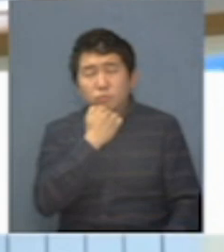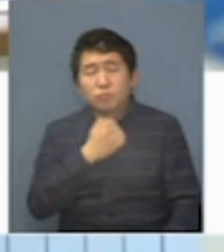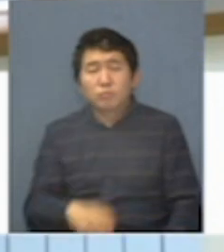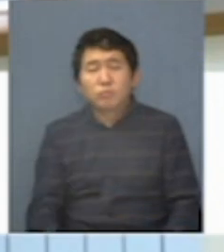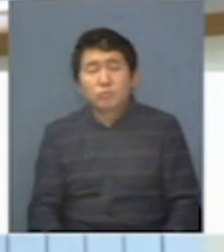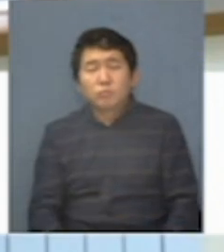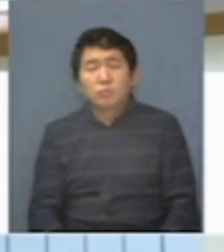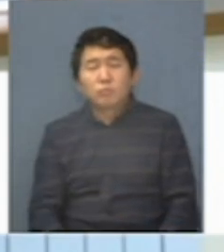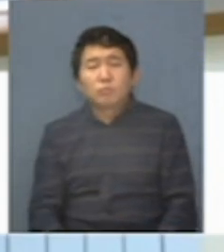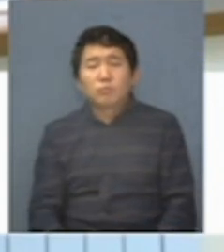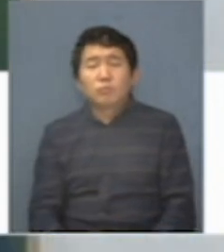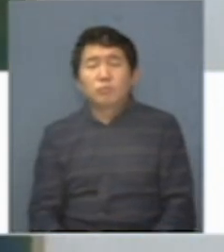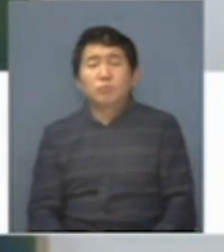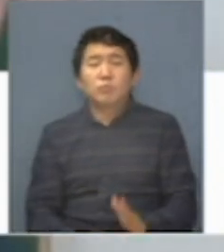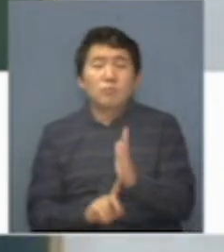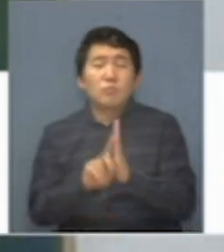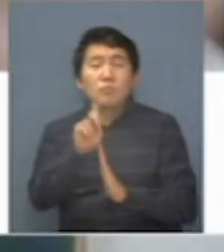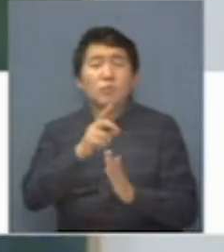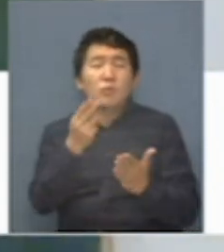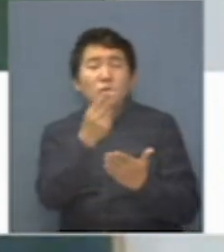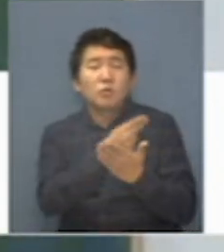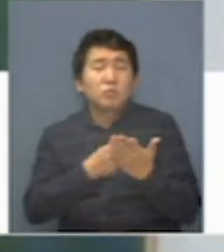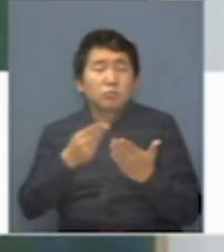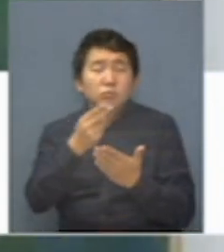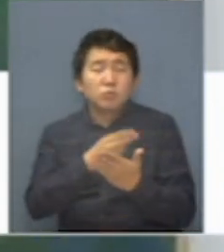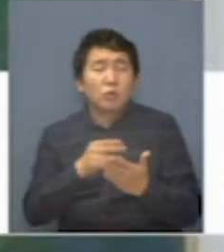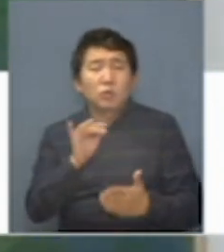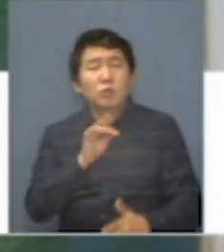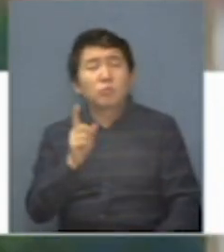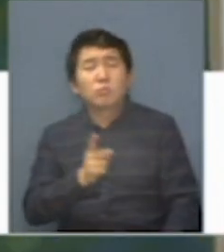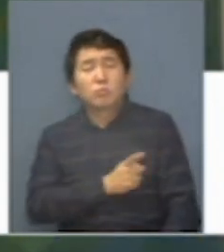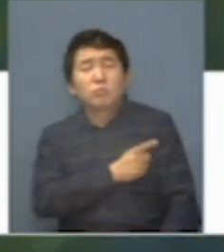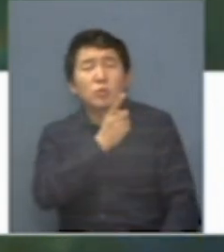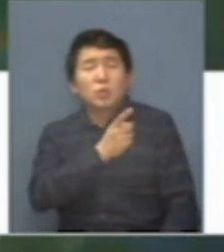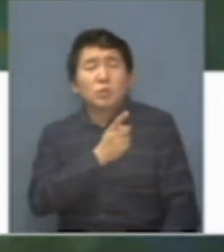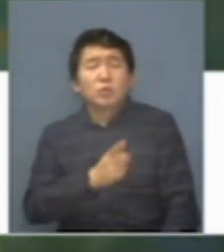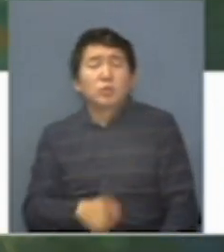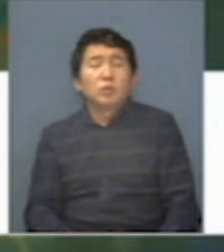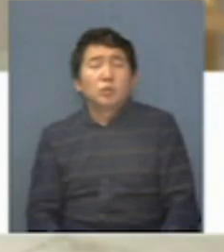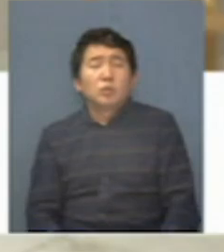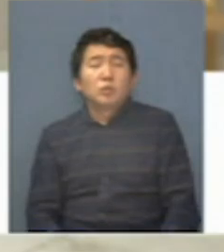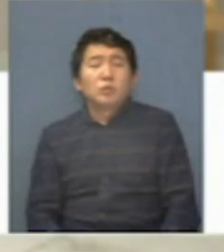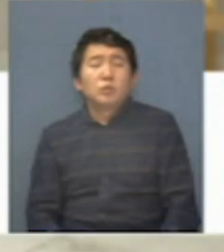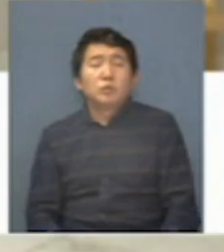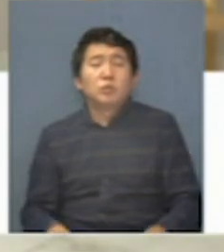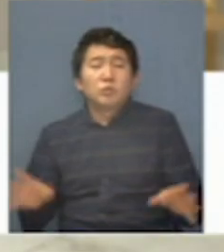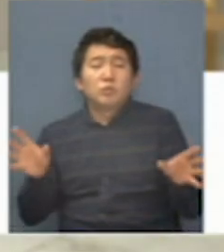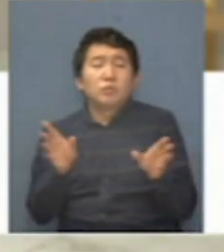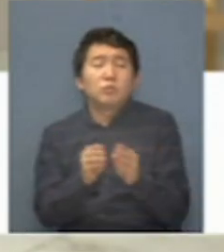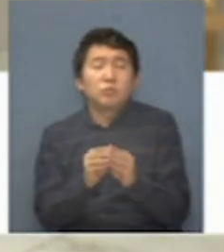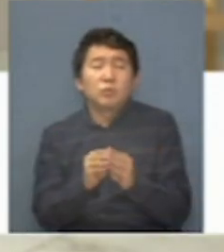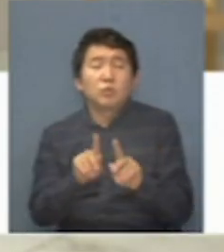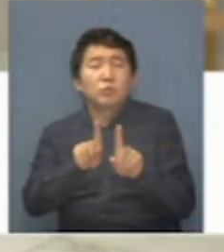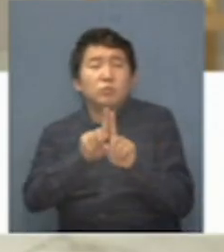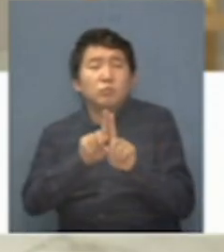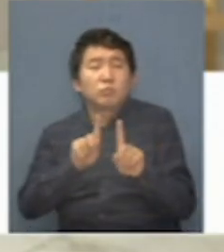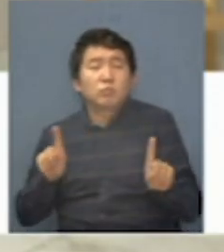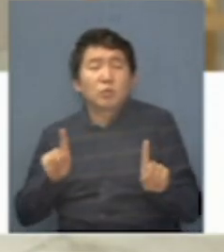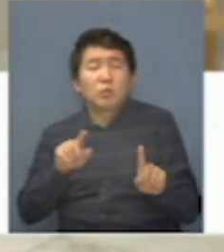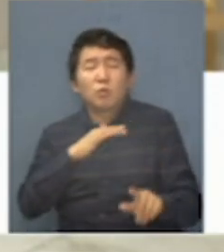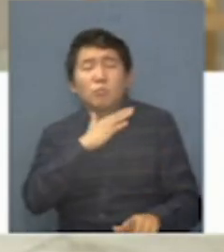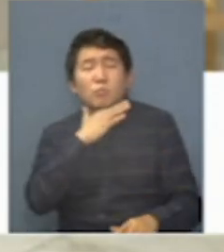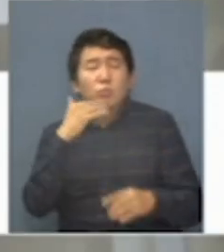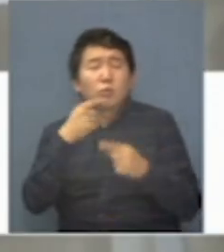художников Жангыру сплотило начинающих художников и именитых мастеров изобразительного искусства. Вместе они представляют уникальное